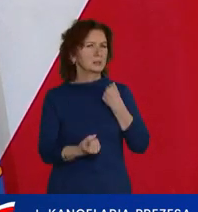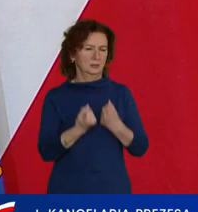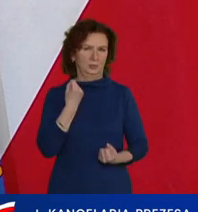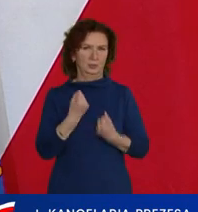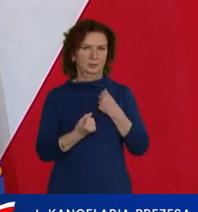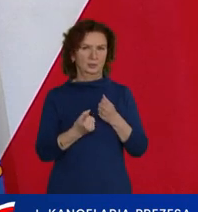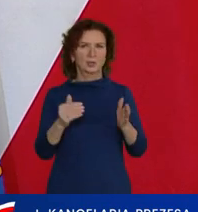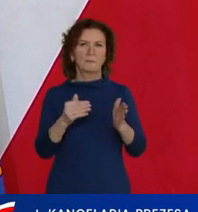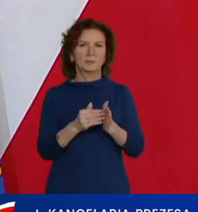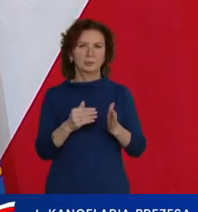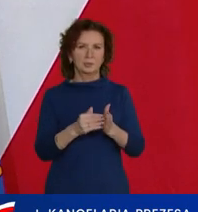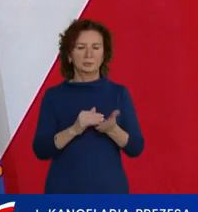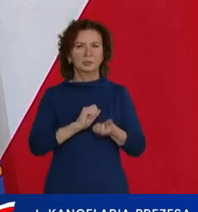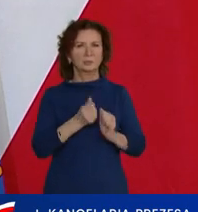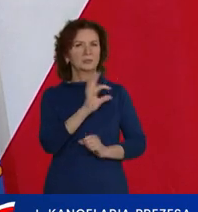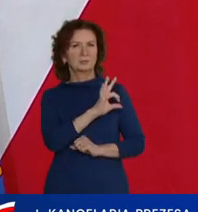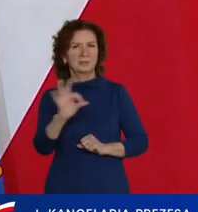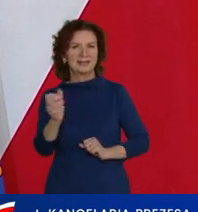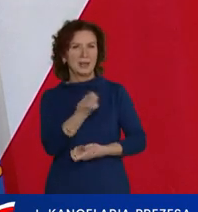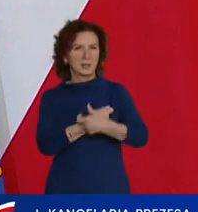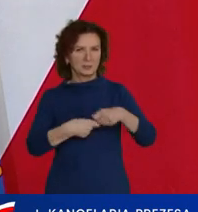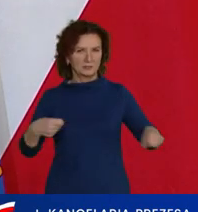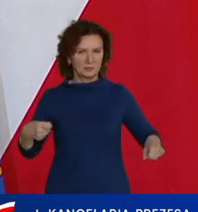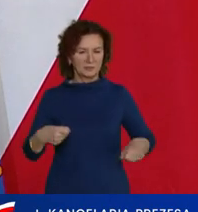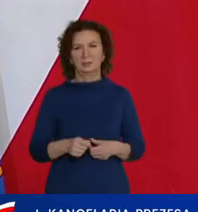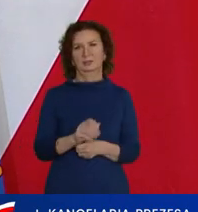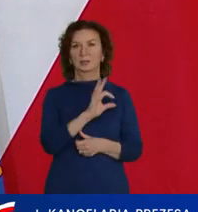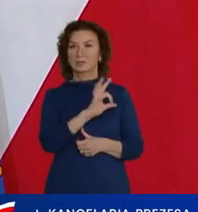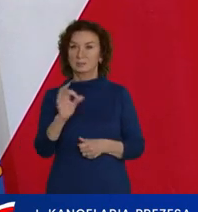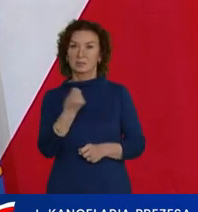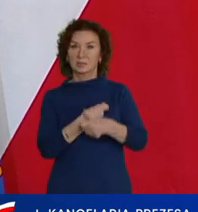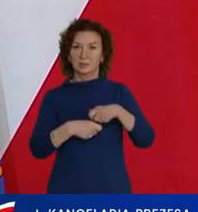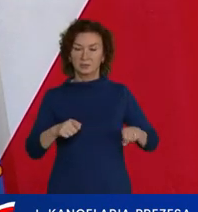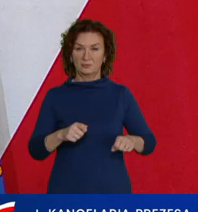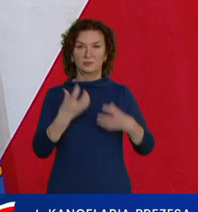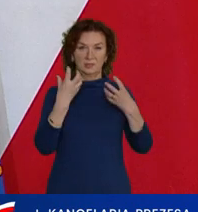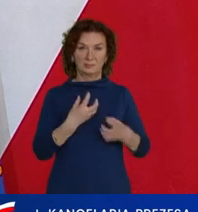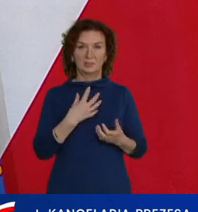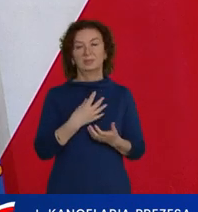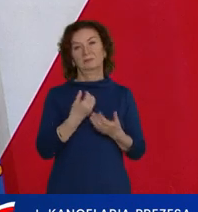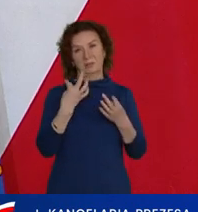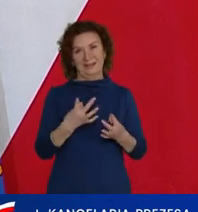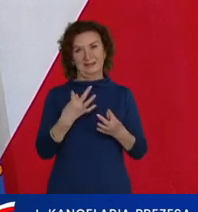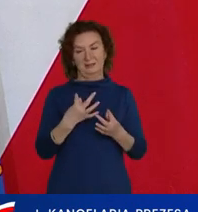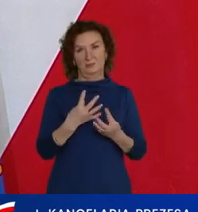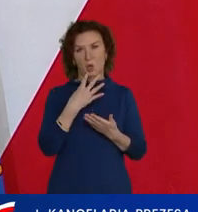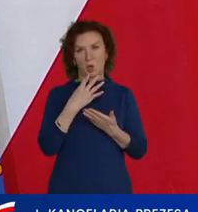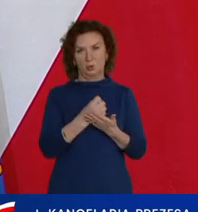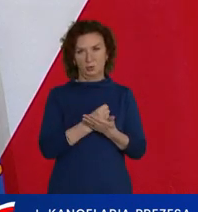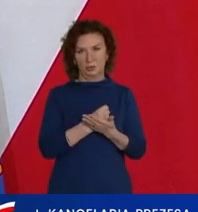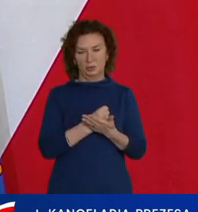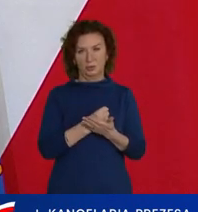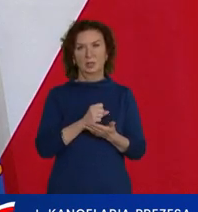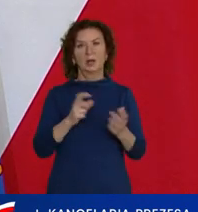potrzebne są też szczególne rozwiązania. Tymi szczególnymi rozwiązaniami, które chcemy zastosować w przypadku